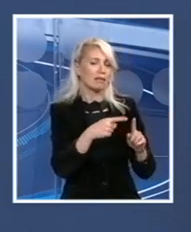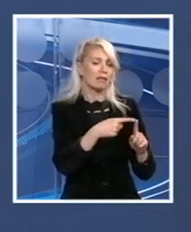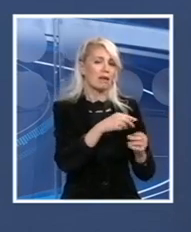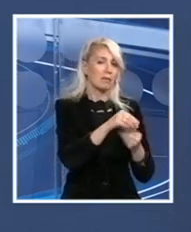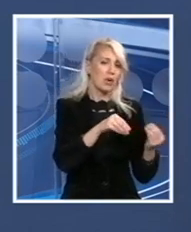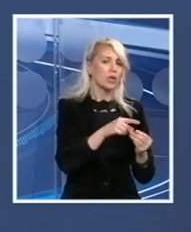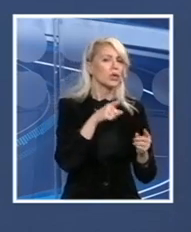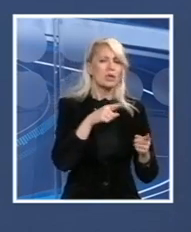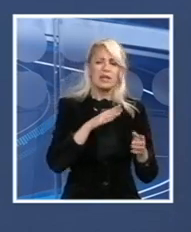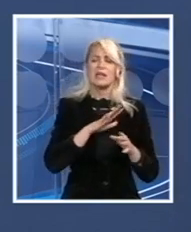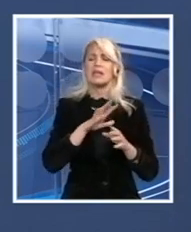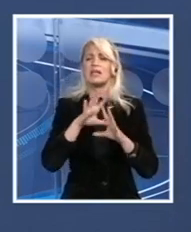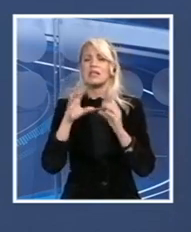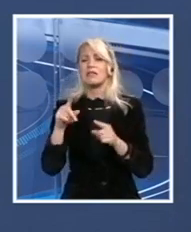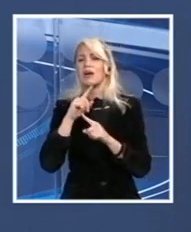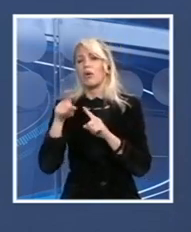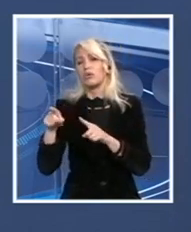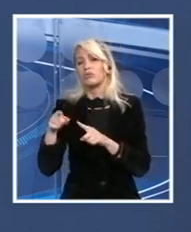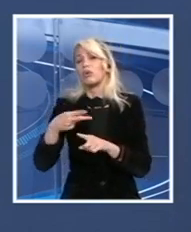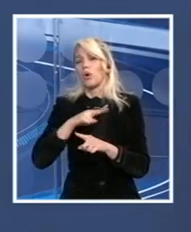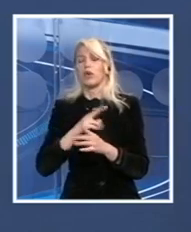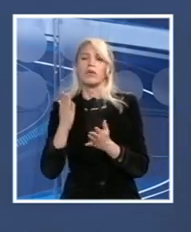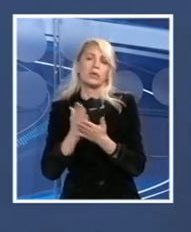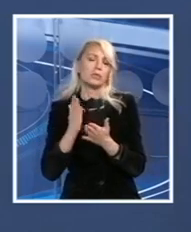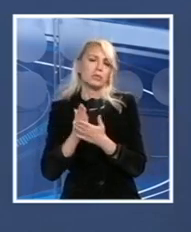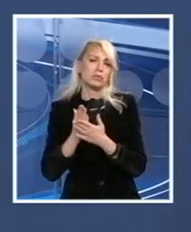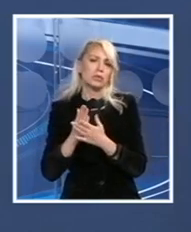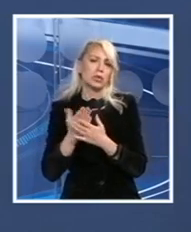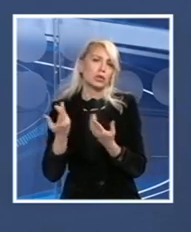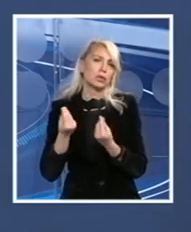snose odgovarajuće sankcije i